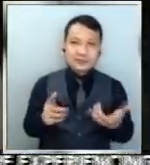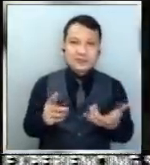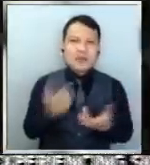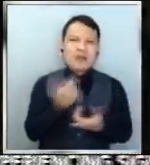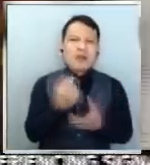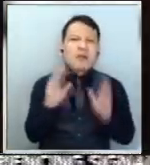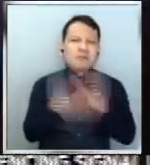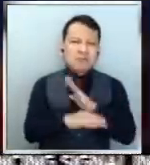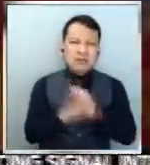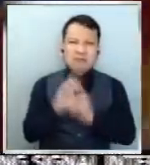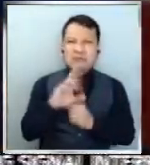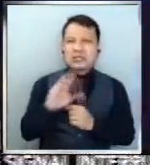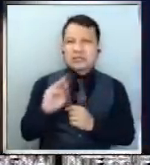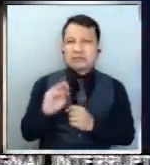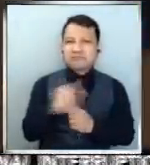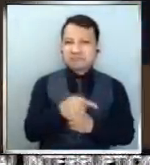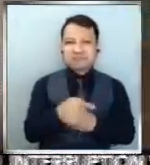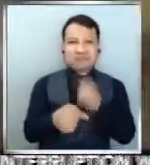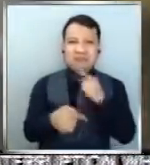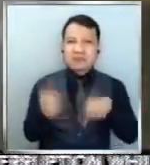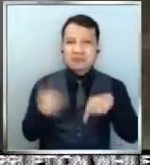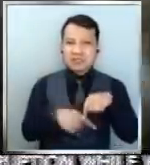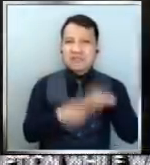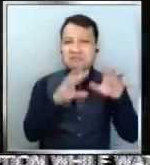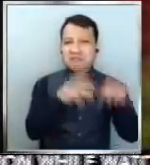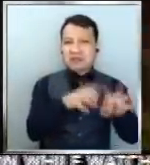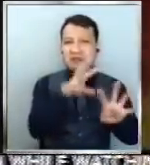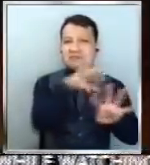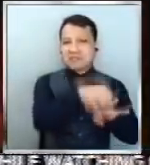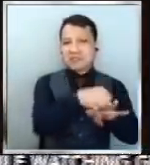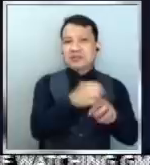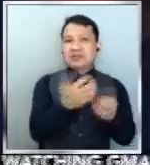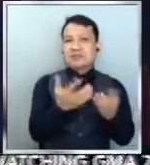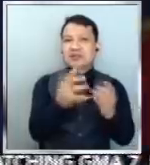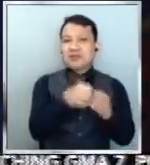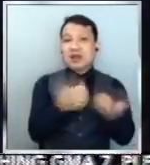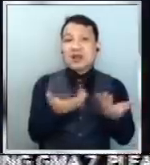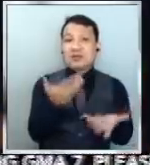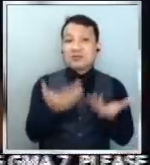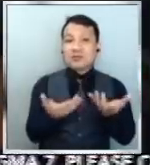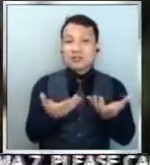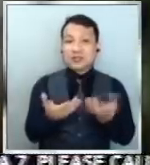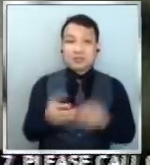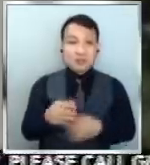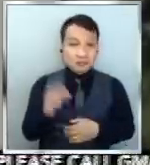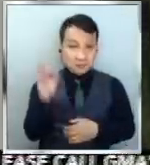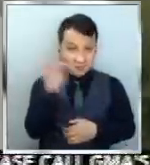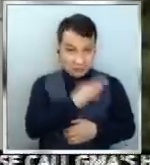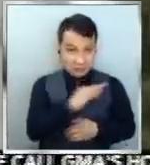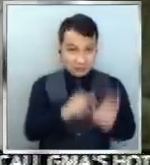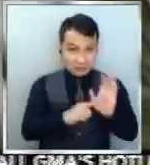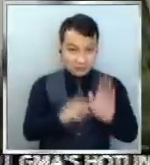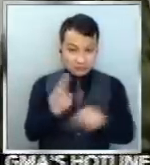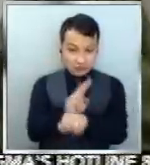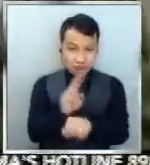committed. Arestado na ang mga suspect at naharap sa kasong malversation of public funds at